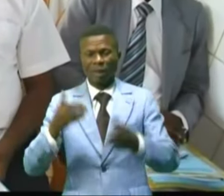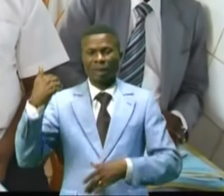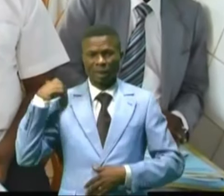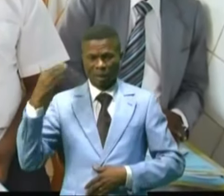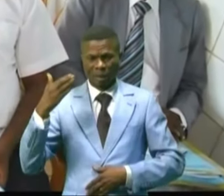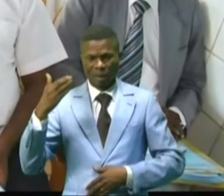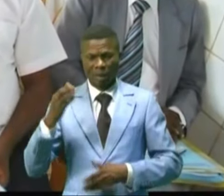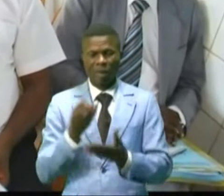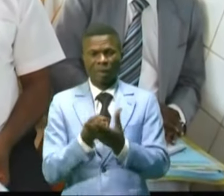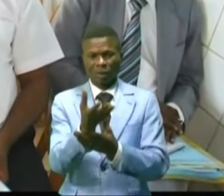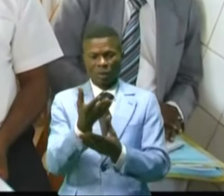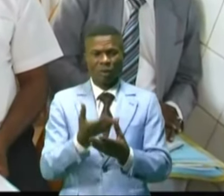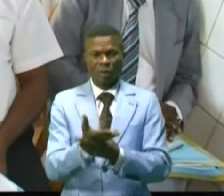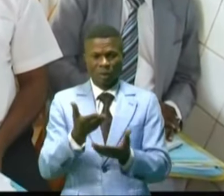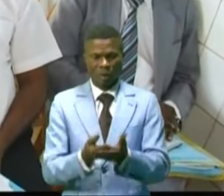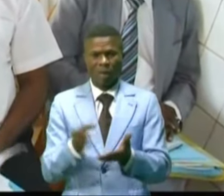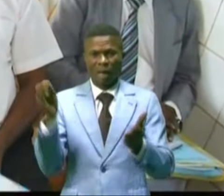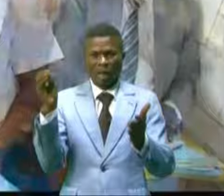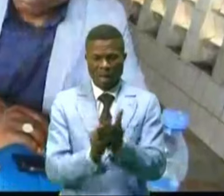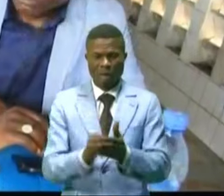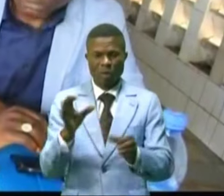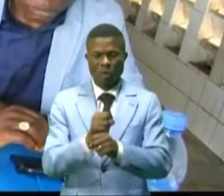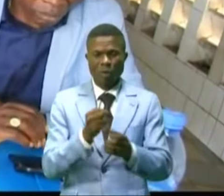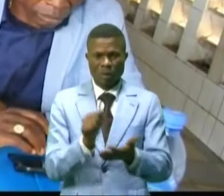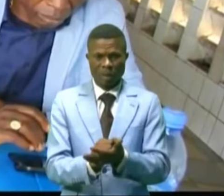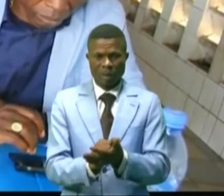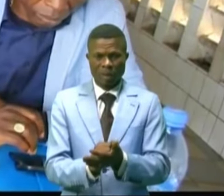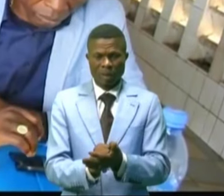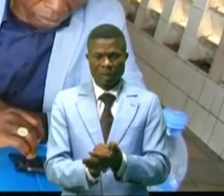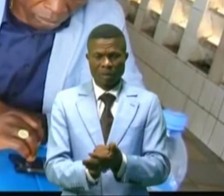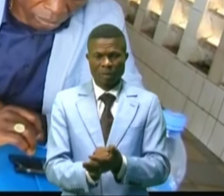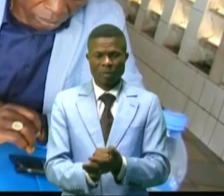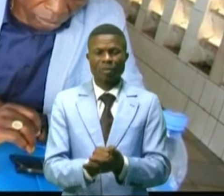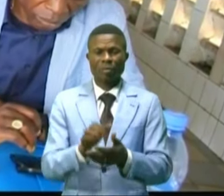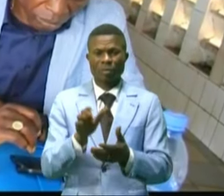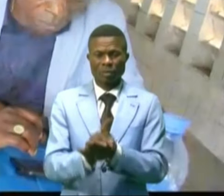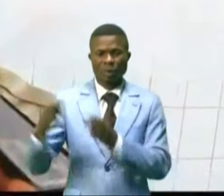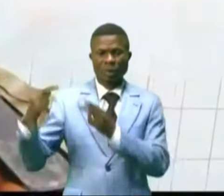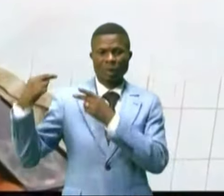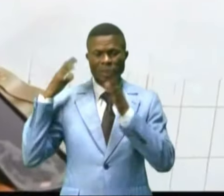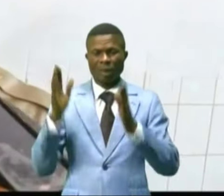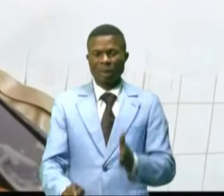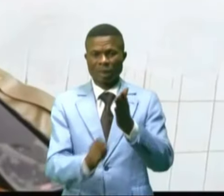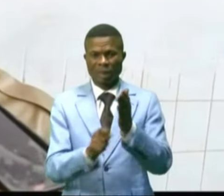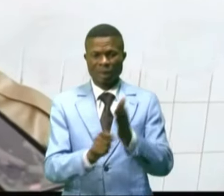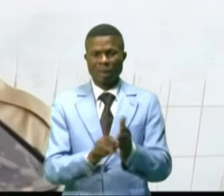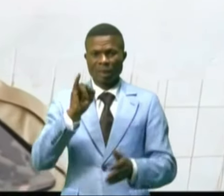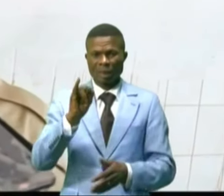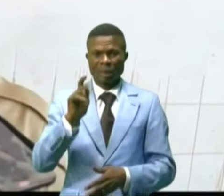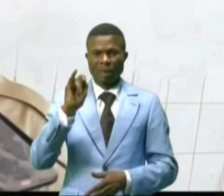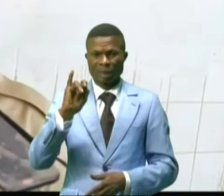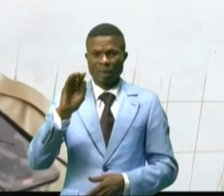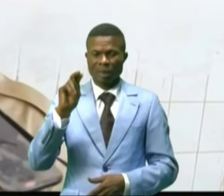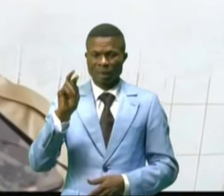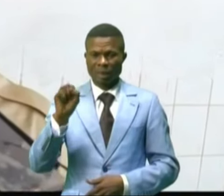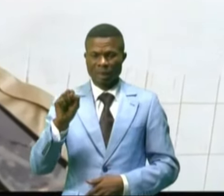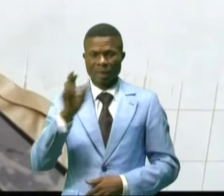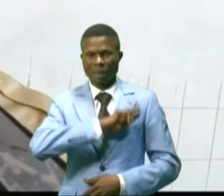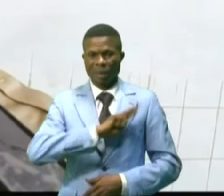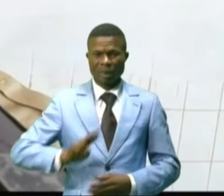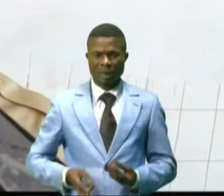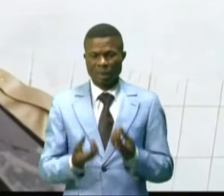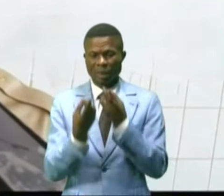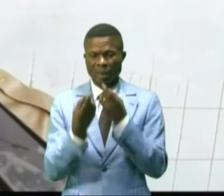des dépenses encore en sigle. Franck Nzira, responsable technique de l'ITIE RDC, donne